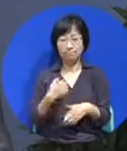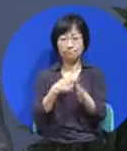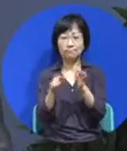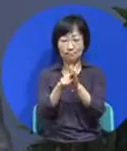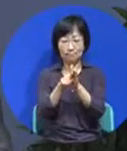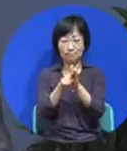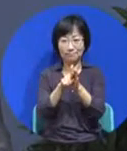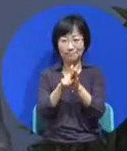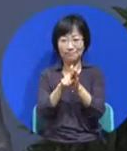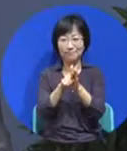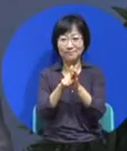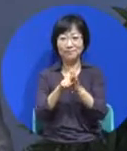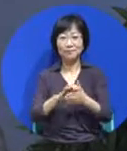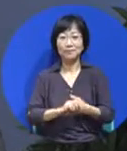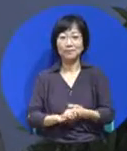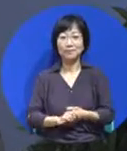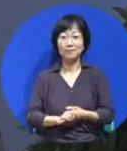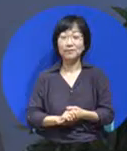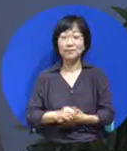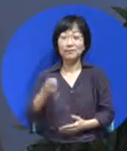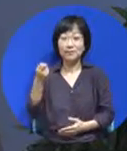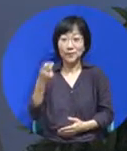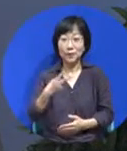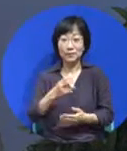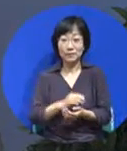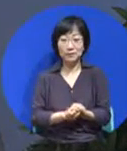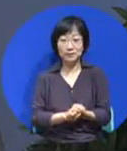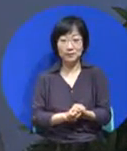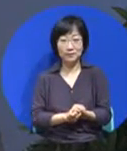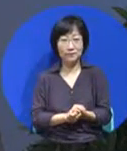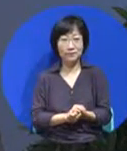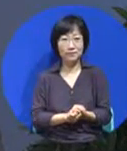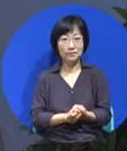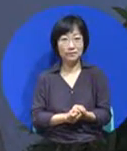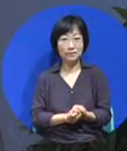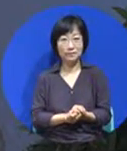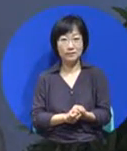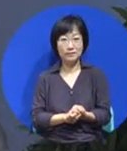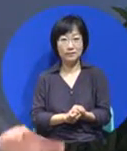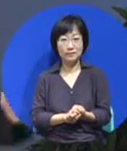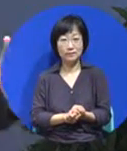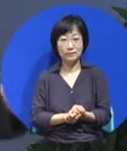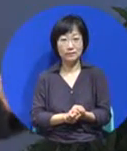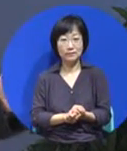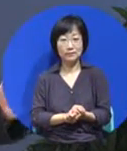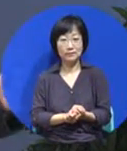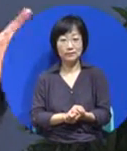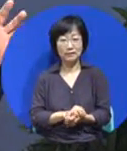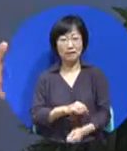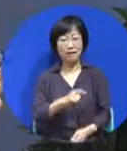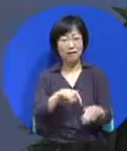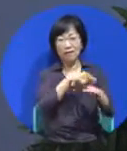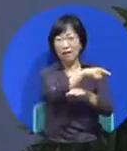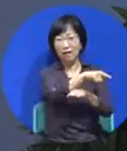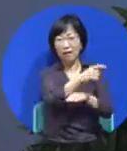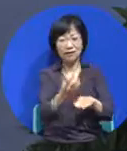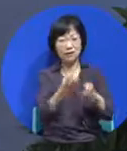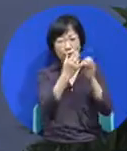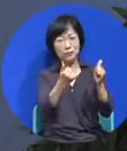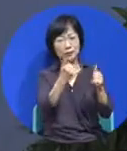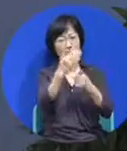It is entering into that. 심지어 성도들까지도 믿지 않고 있는 하나님은 지금도 구원